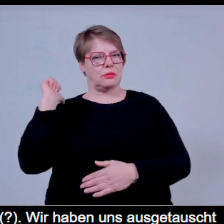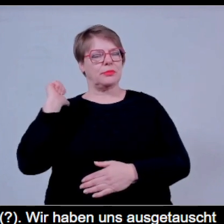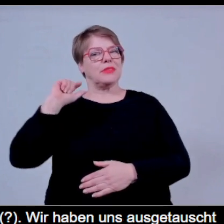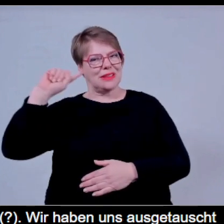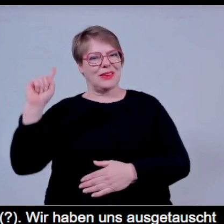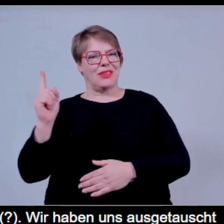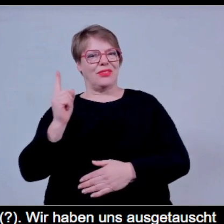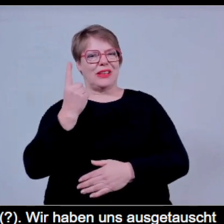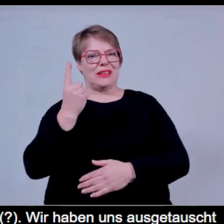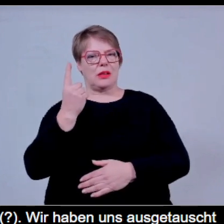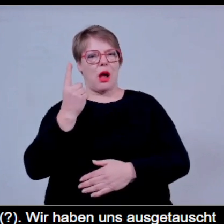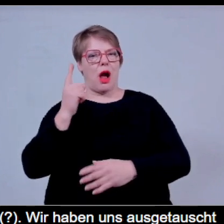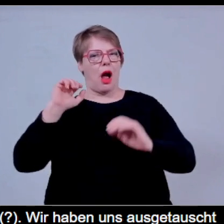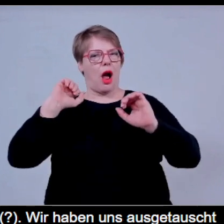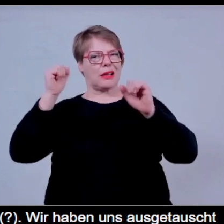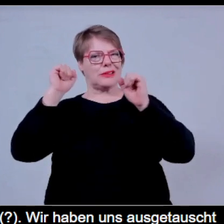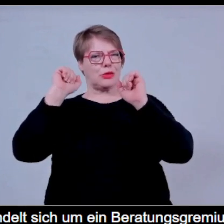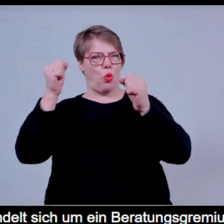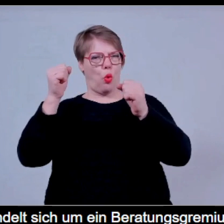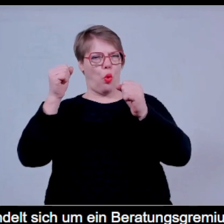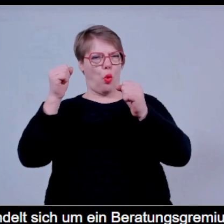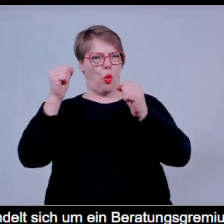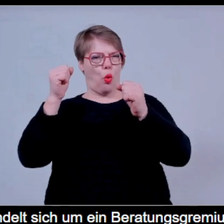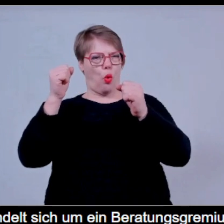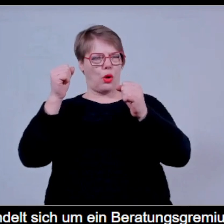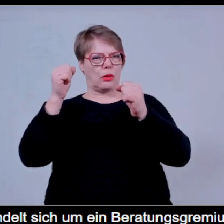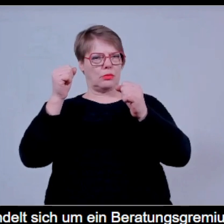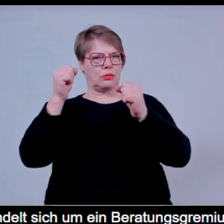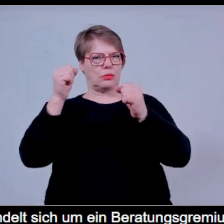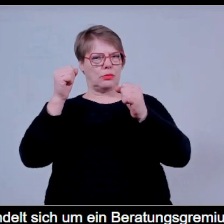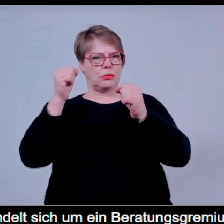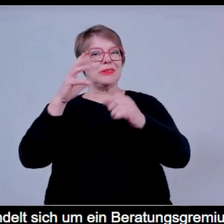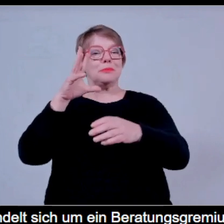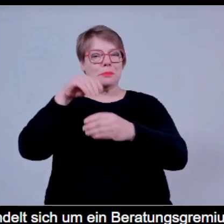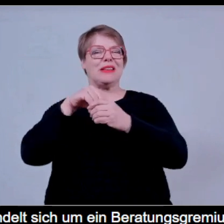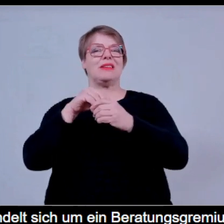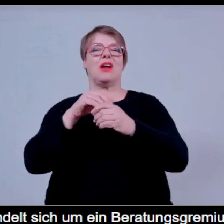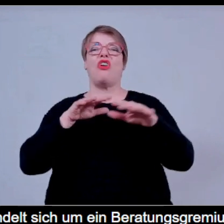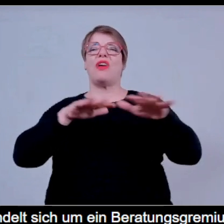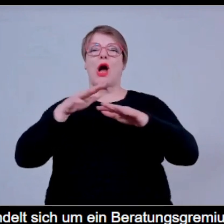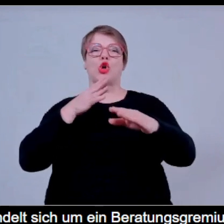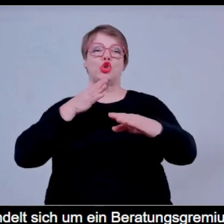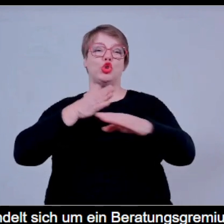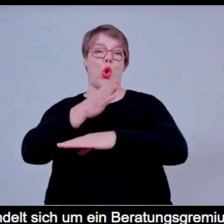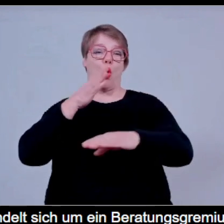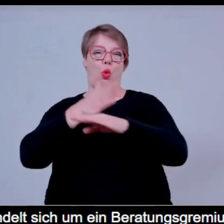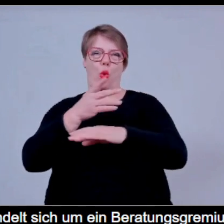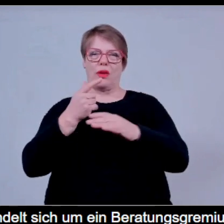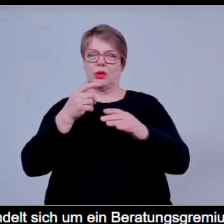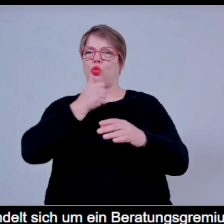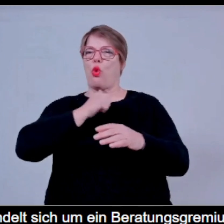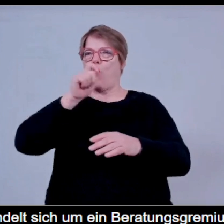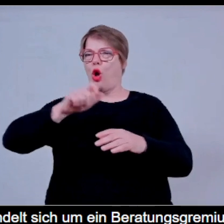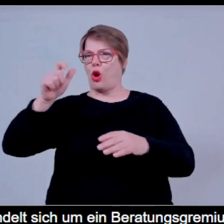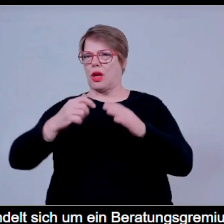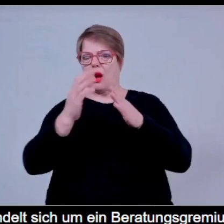Also das Bayerische Kabinett, die Bayerische Staatsregierung steht nach wie vor auf dem Standpunkt, dass die